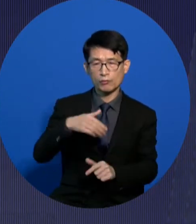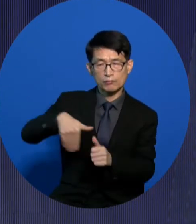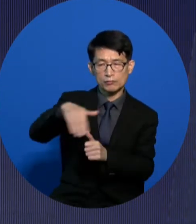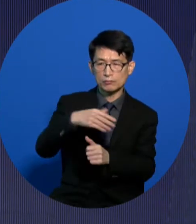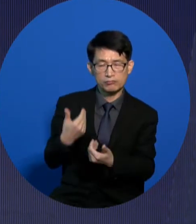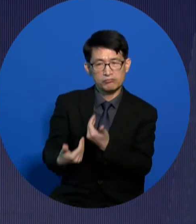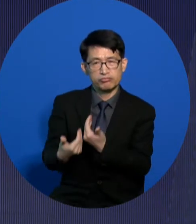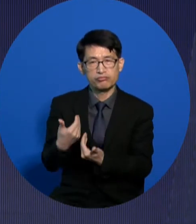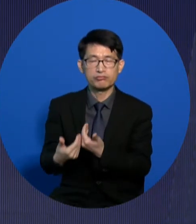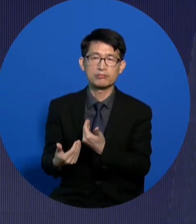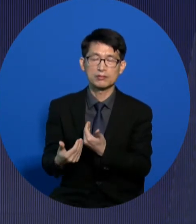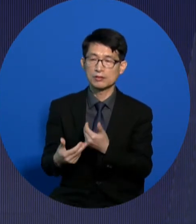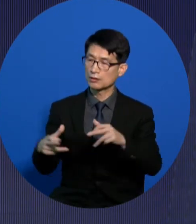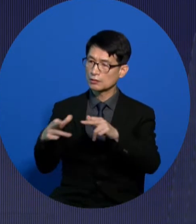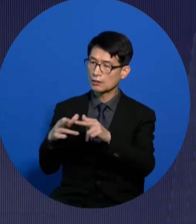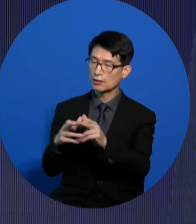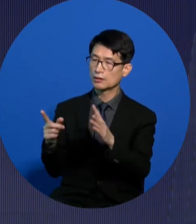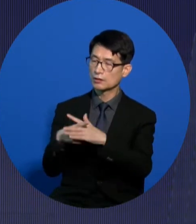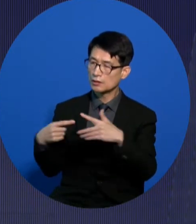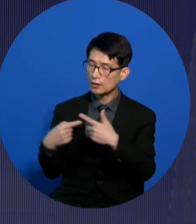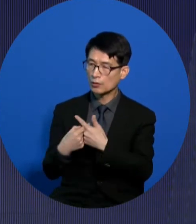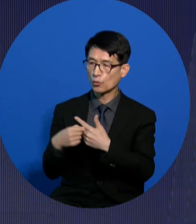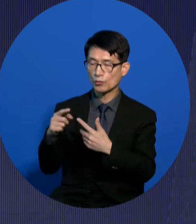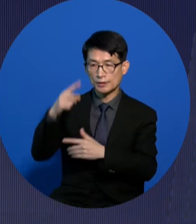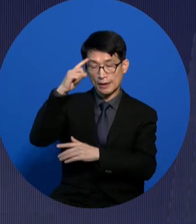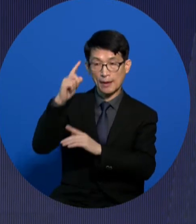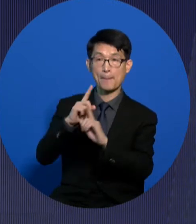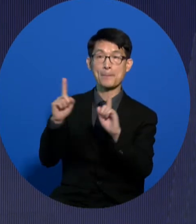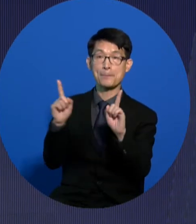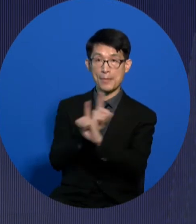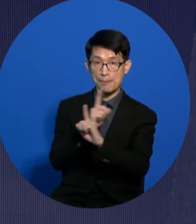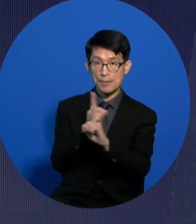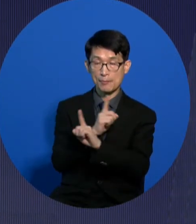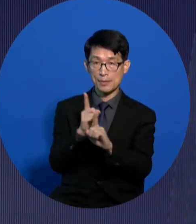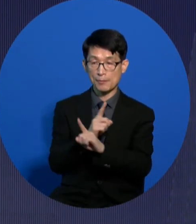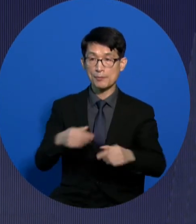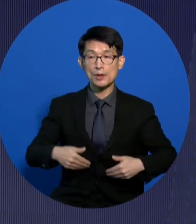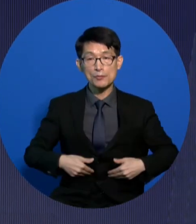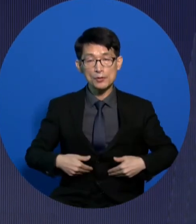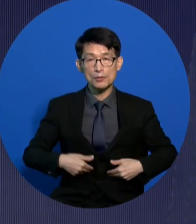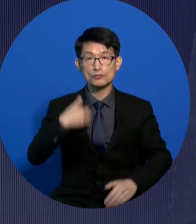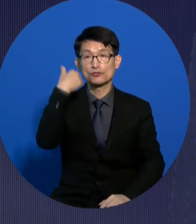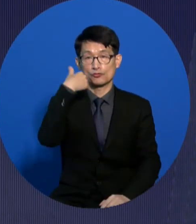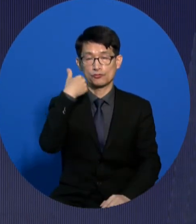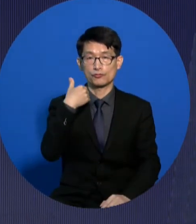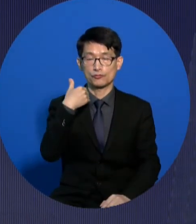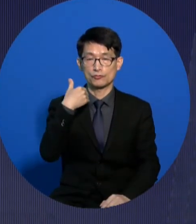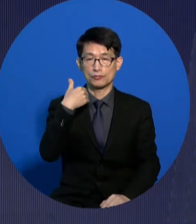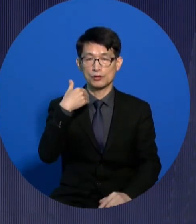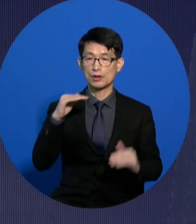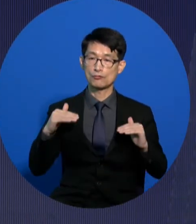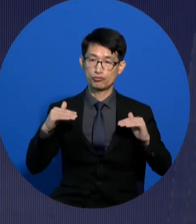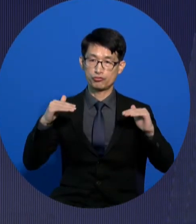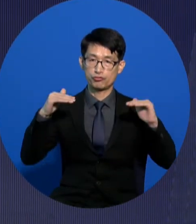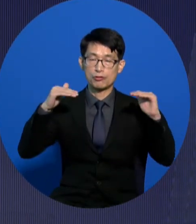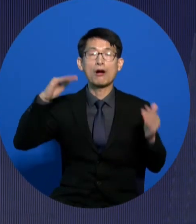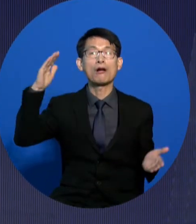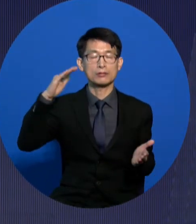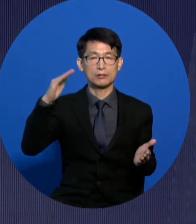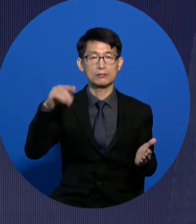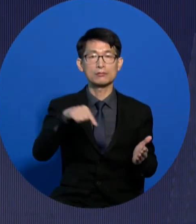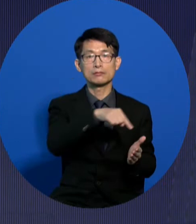장애를 이해하고 장애 인식을 개선해야 할 가장 첫 단계인 학령기